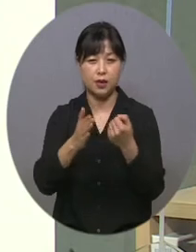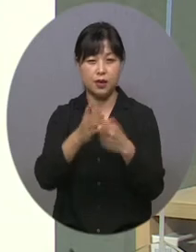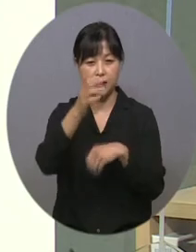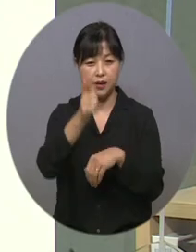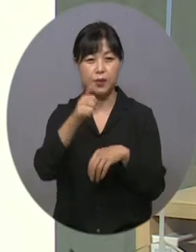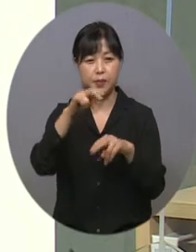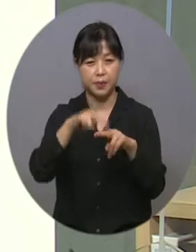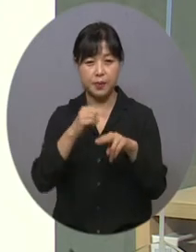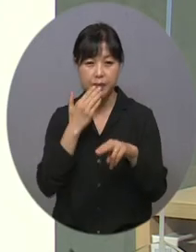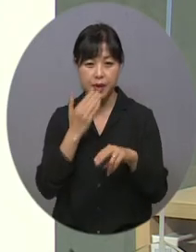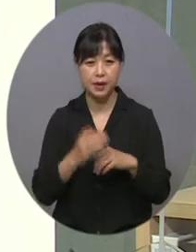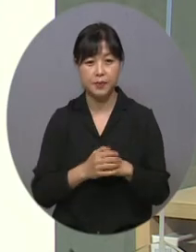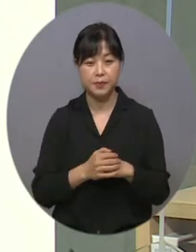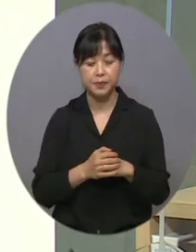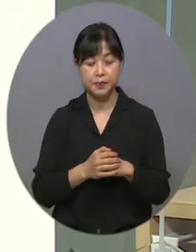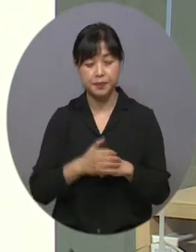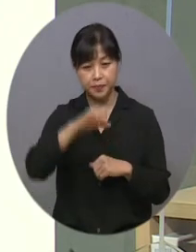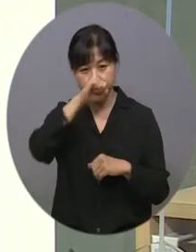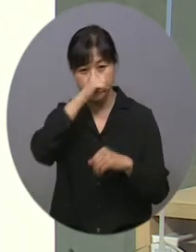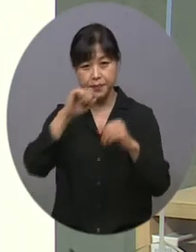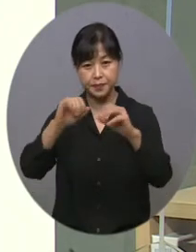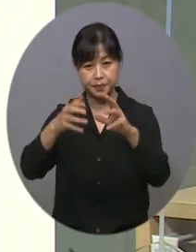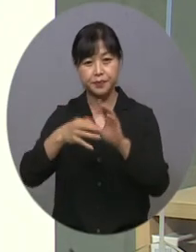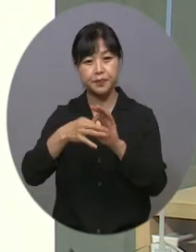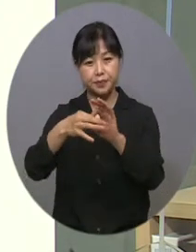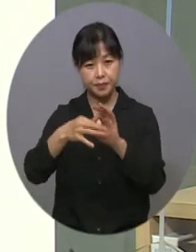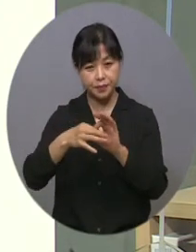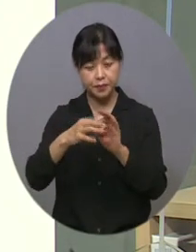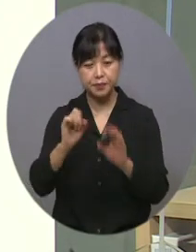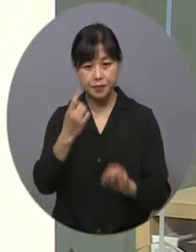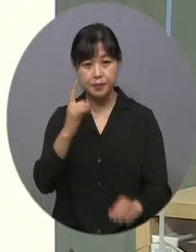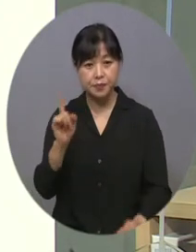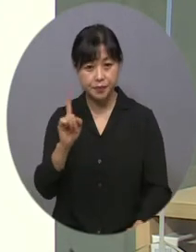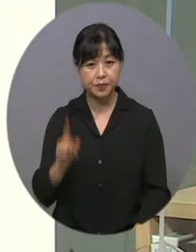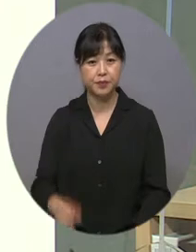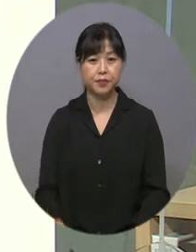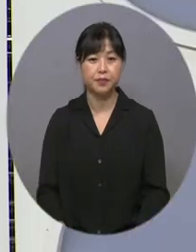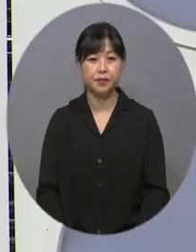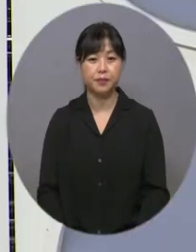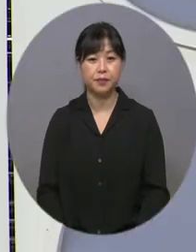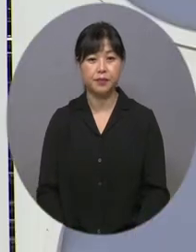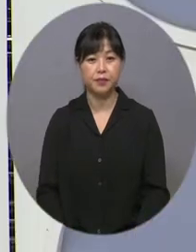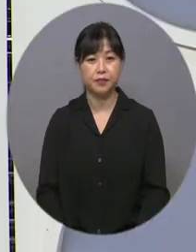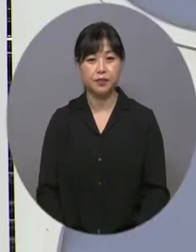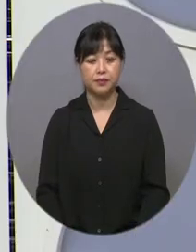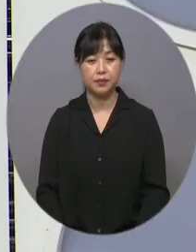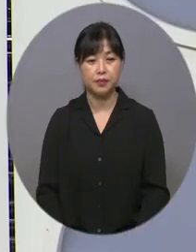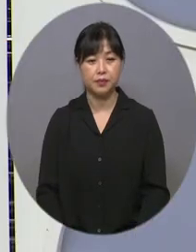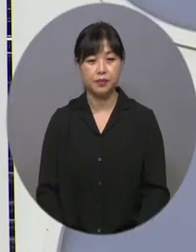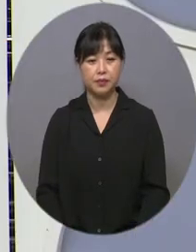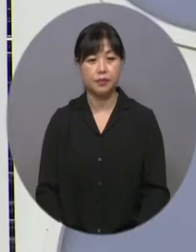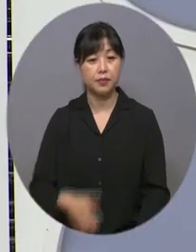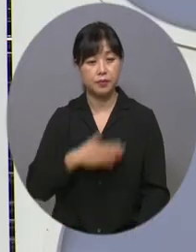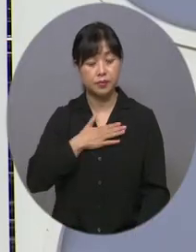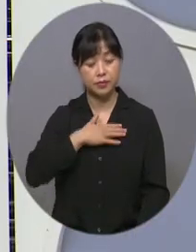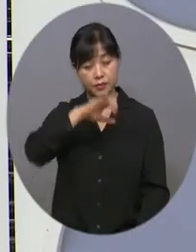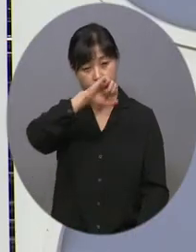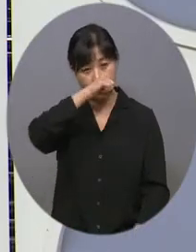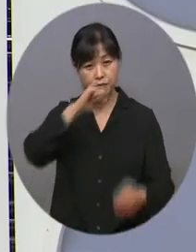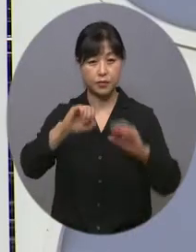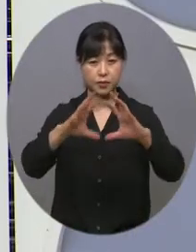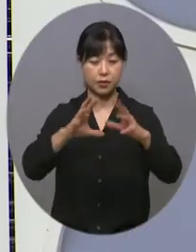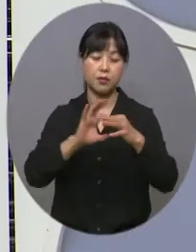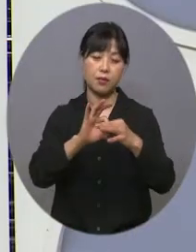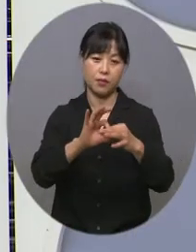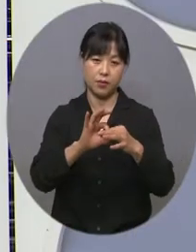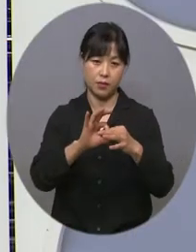그 아프리카하고 어떤 연유로 인연을 맺으셨어요? 네. 사실 제가 아프리카하고